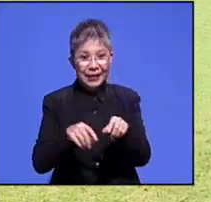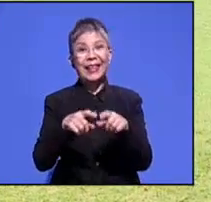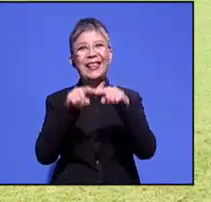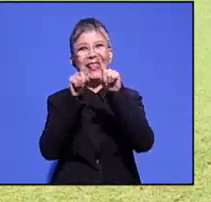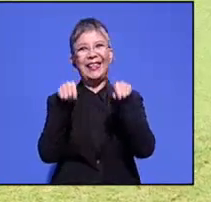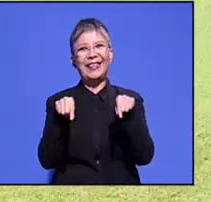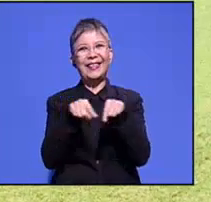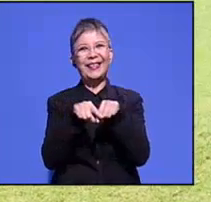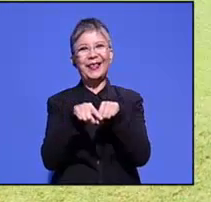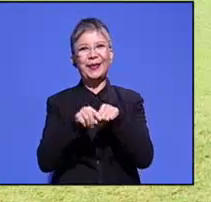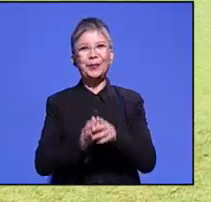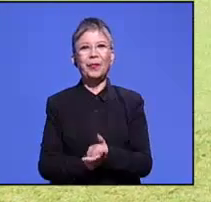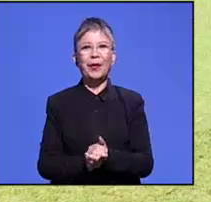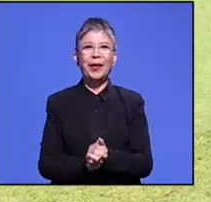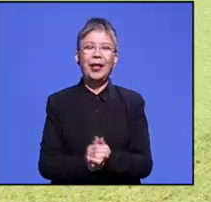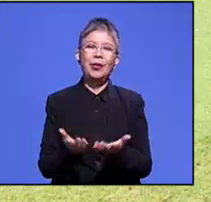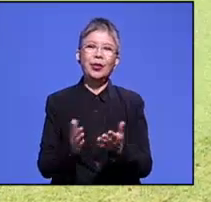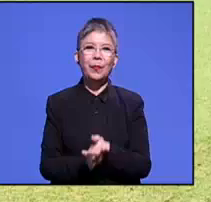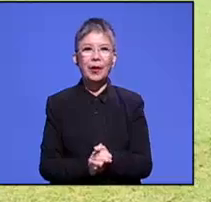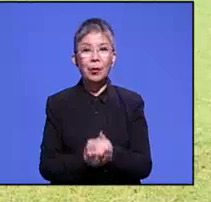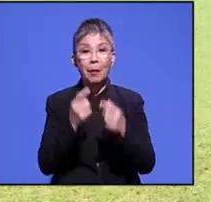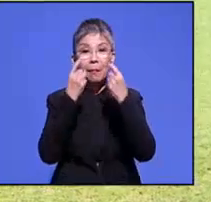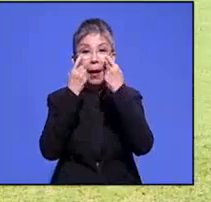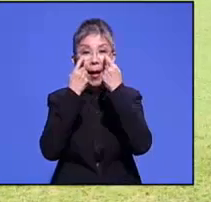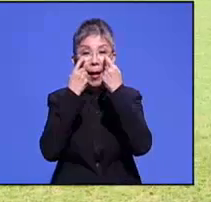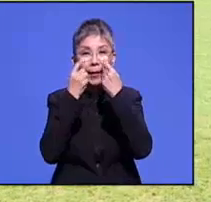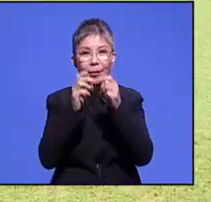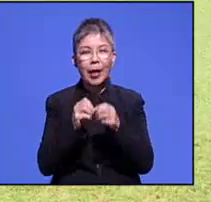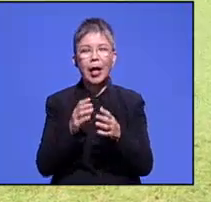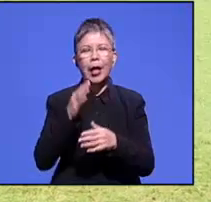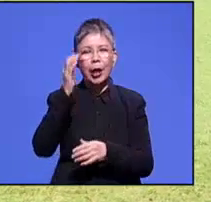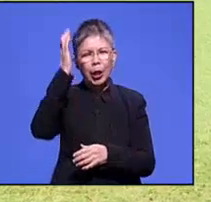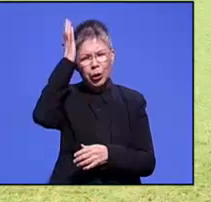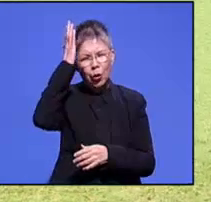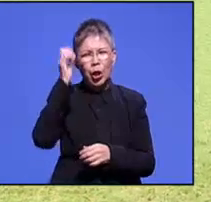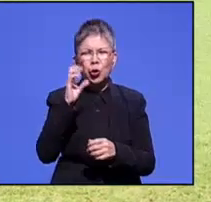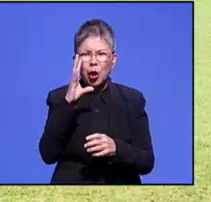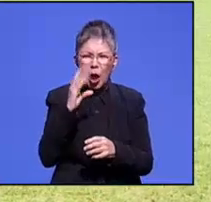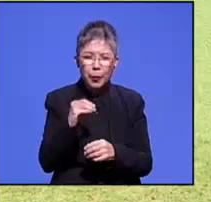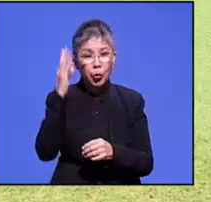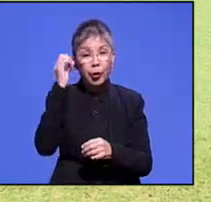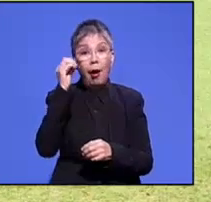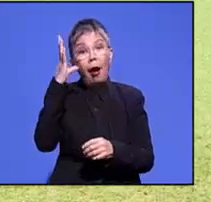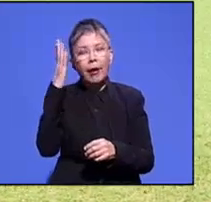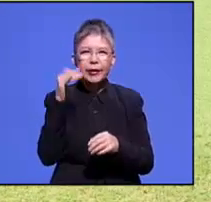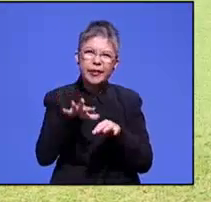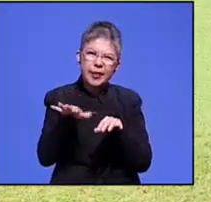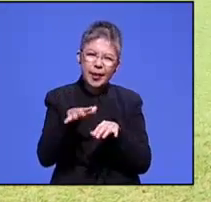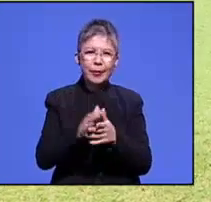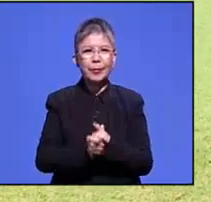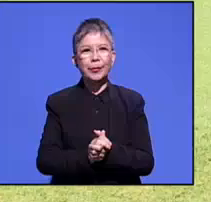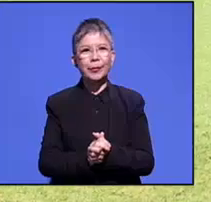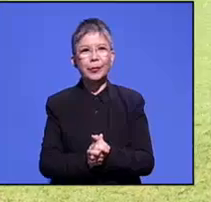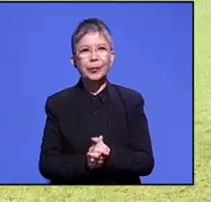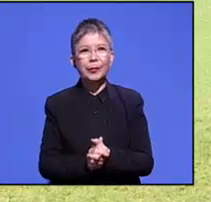seperti kota-kota padahal mah itu mah hanya ilusi mata aja ada yang kata lebih hijau sangat hijau ada yang terang bahkan sangat terang itu